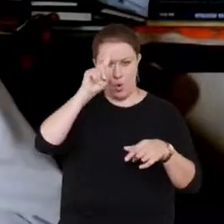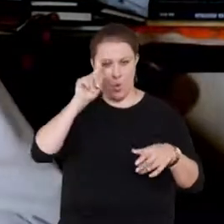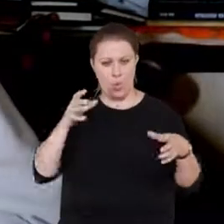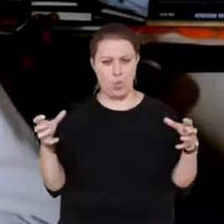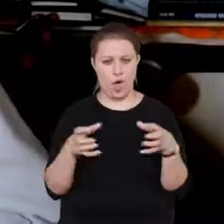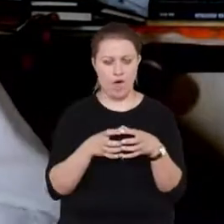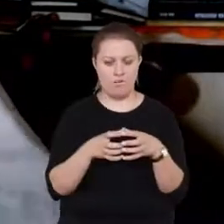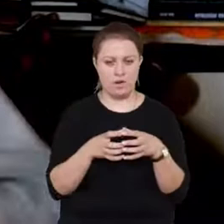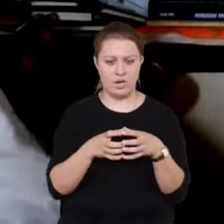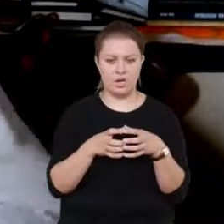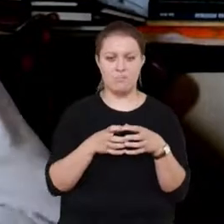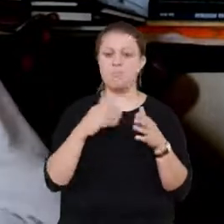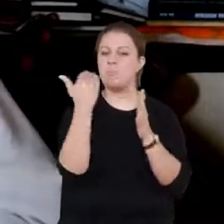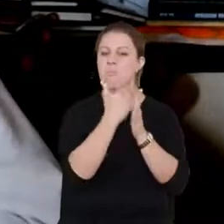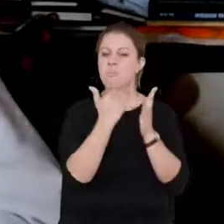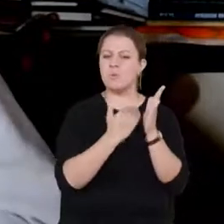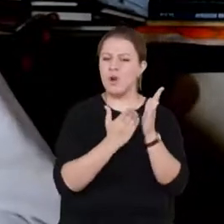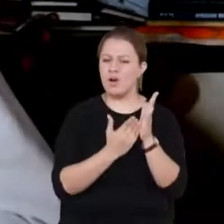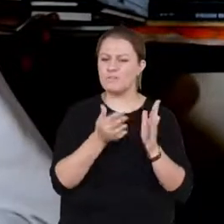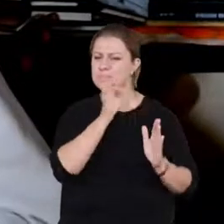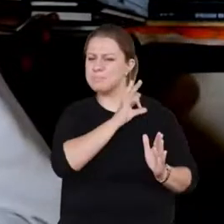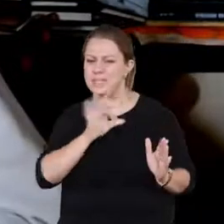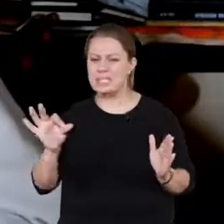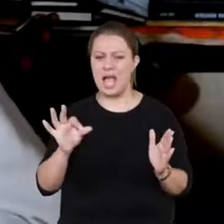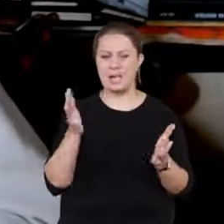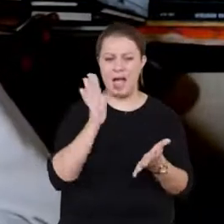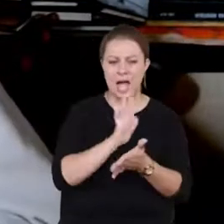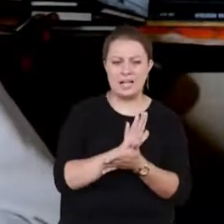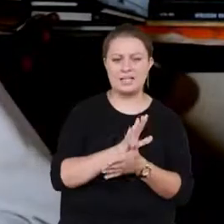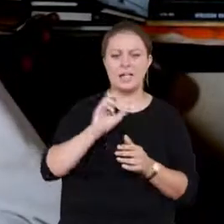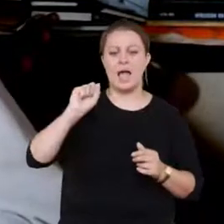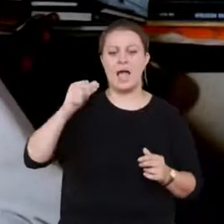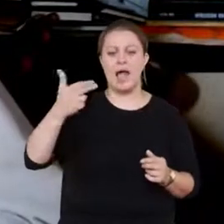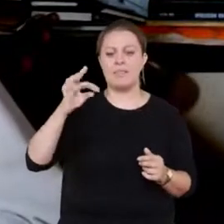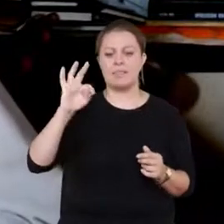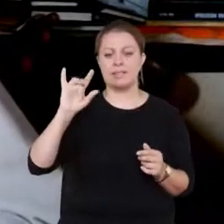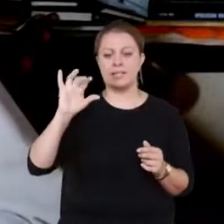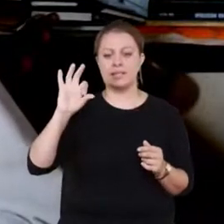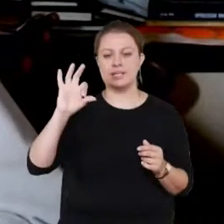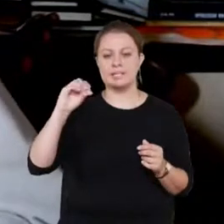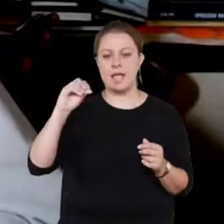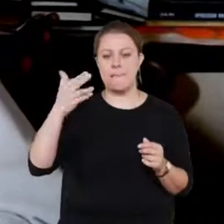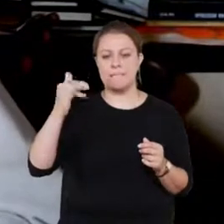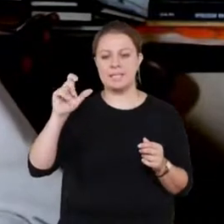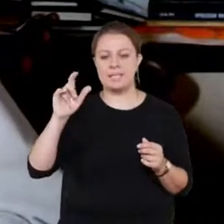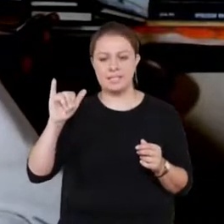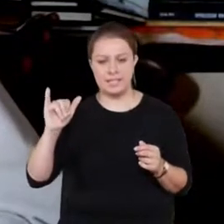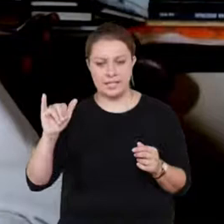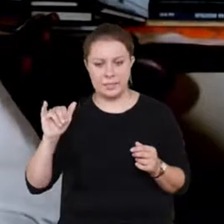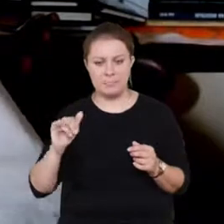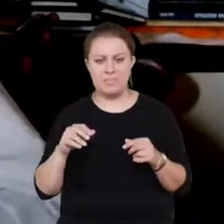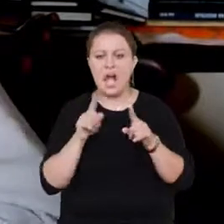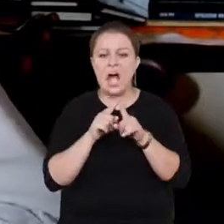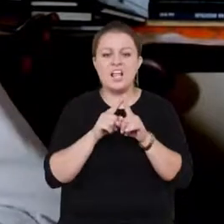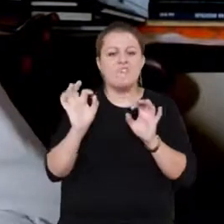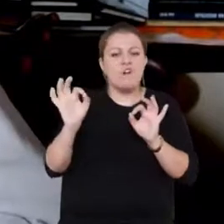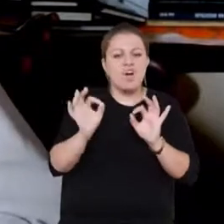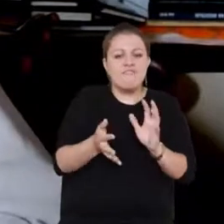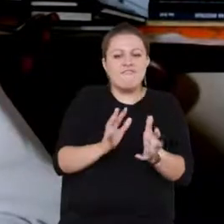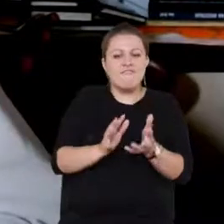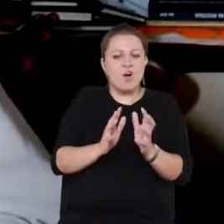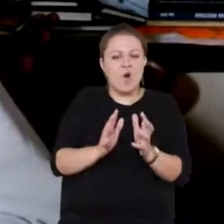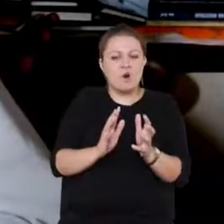nacjonalistyczny, antysemicki, wszystko wiemy, nie będziemy mówić, czy był hitleryzm. Natomiast forma socjalna jakby,